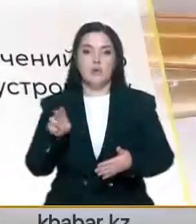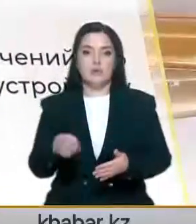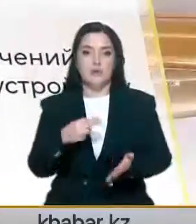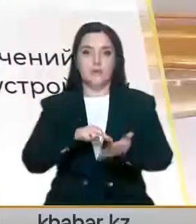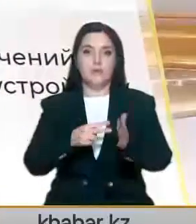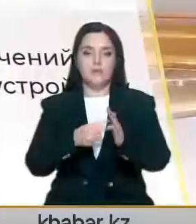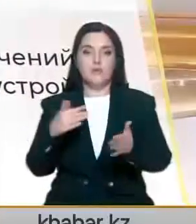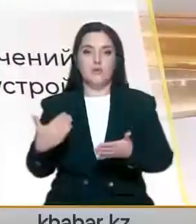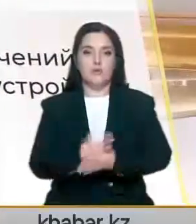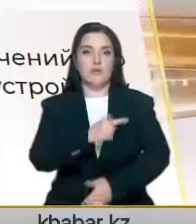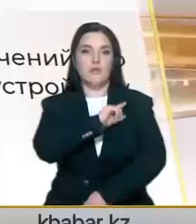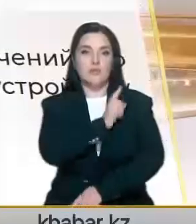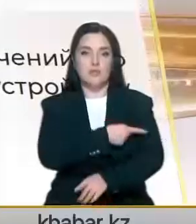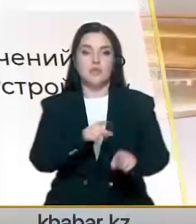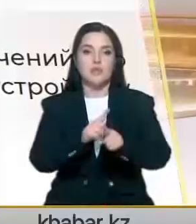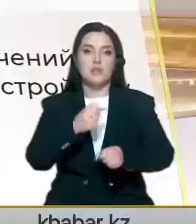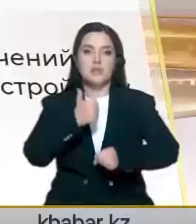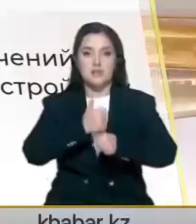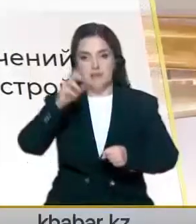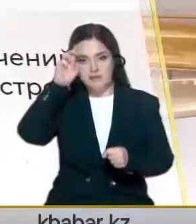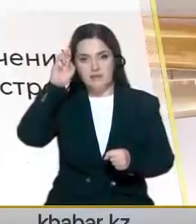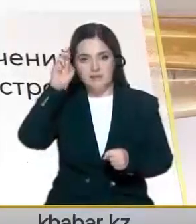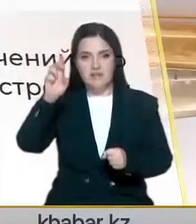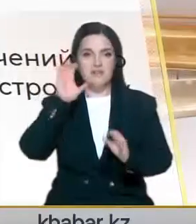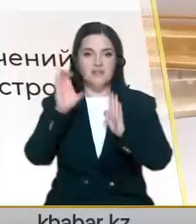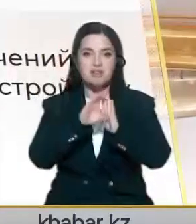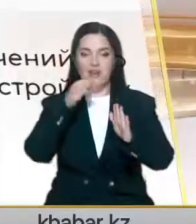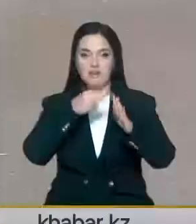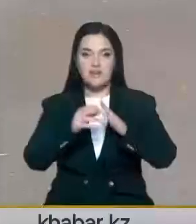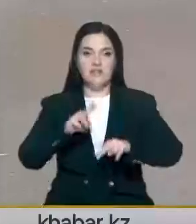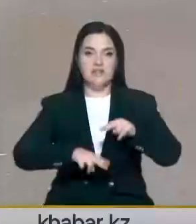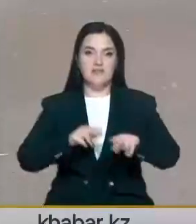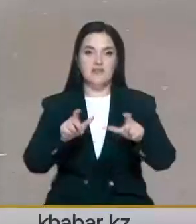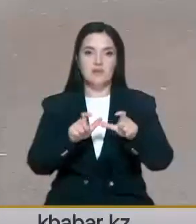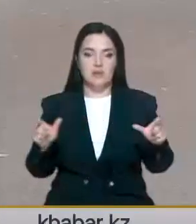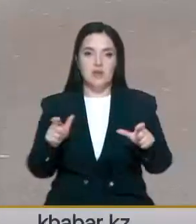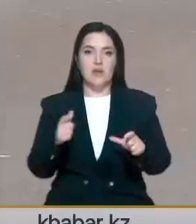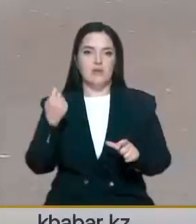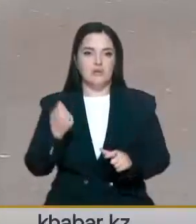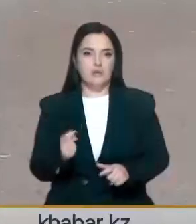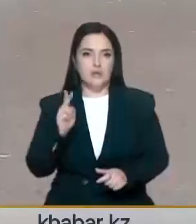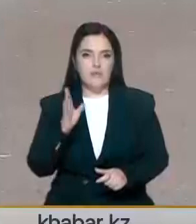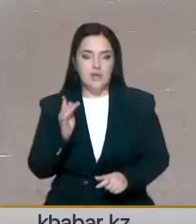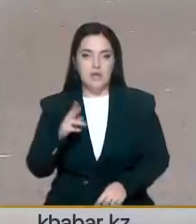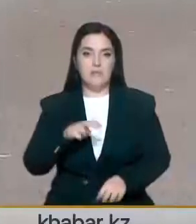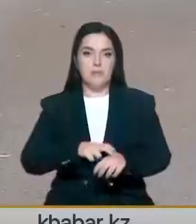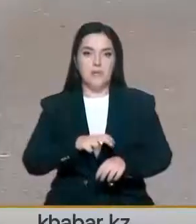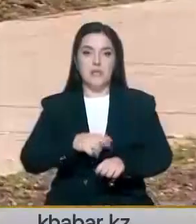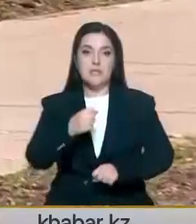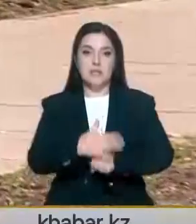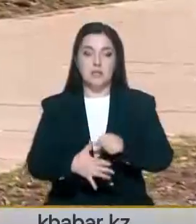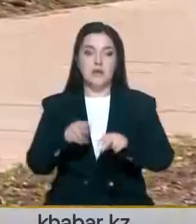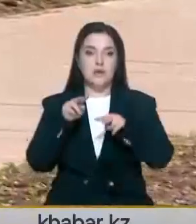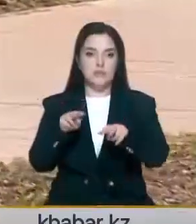в планах ввести новые мощности. Также глава государства заслушал отчет по строительству школ, льготного жилья и